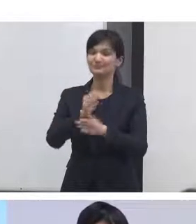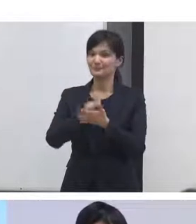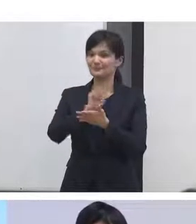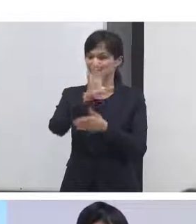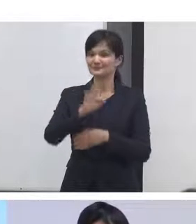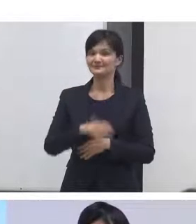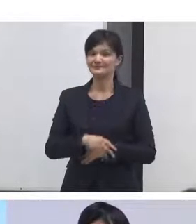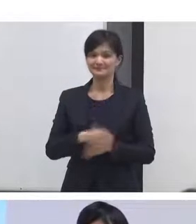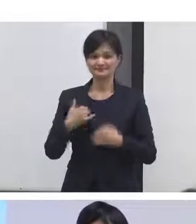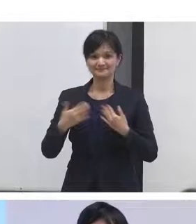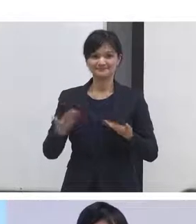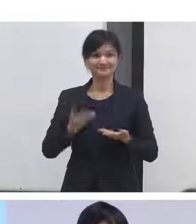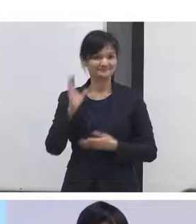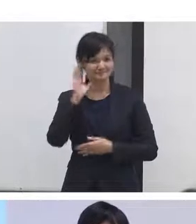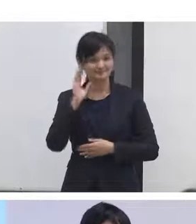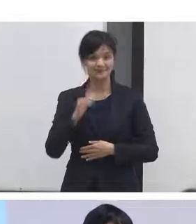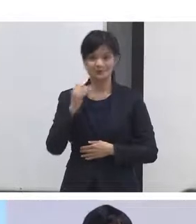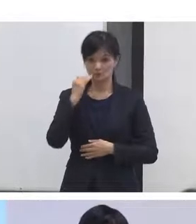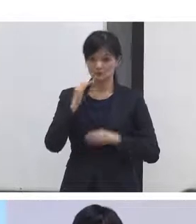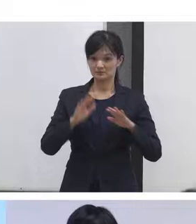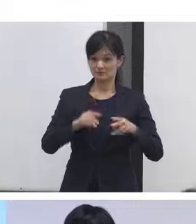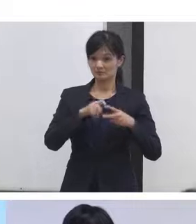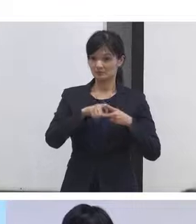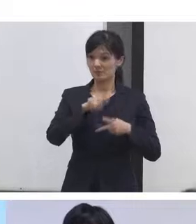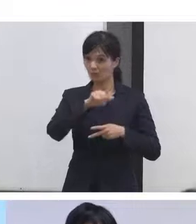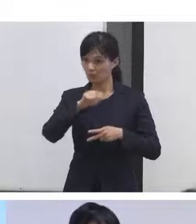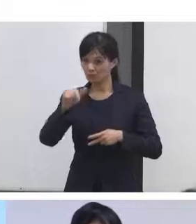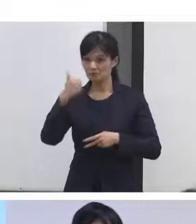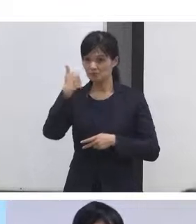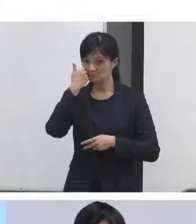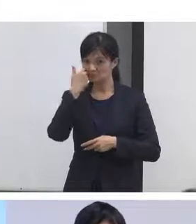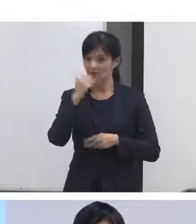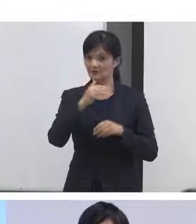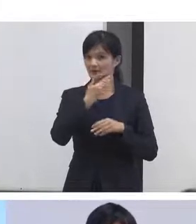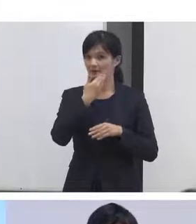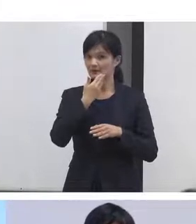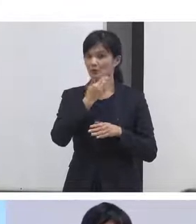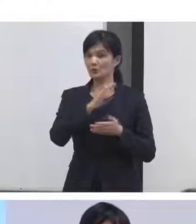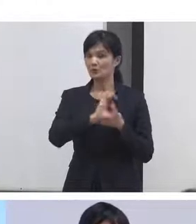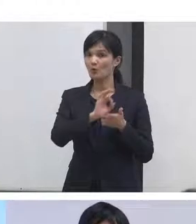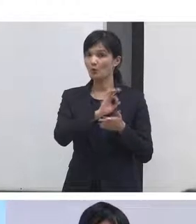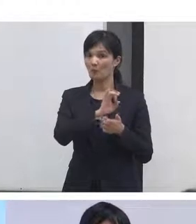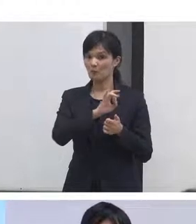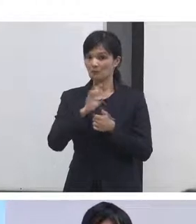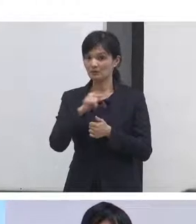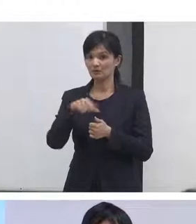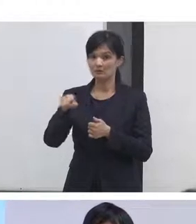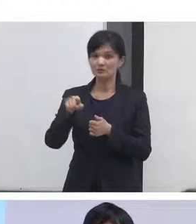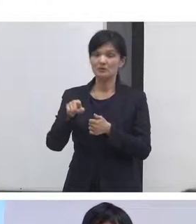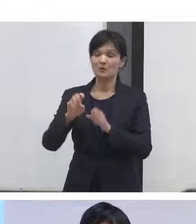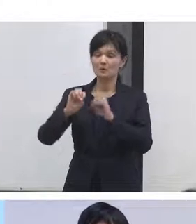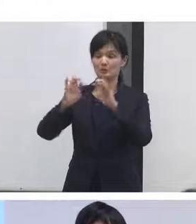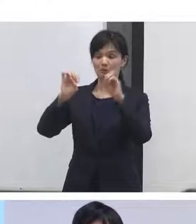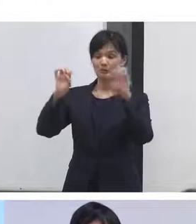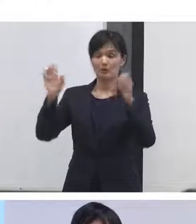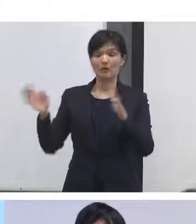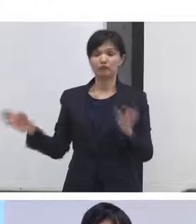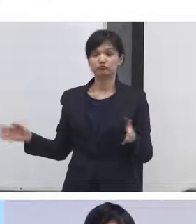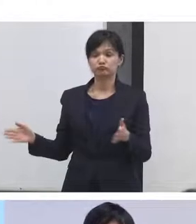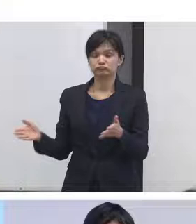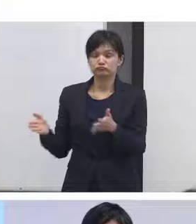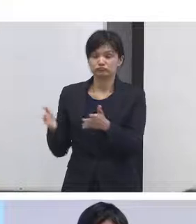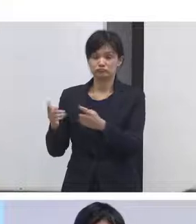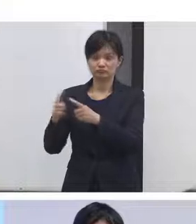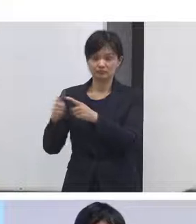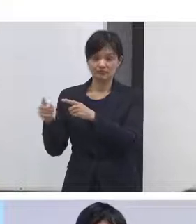说今天假如有人利用工具，然后就是譬如说去改变风向，然后让大家可能都是用激情然后去